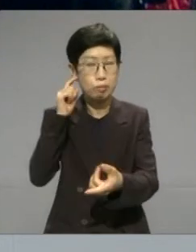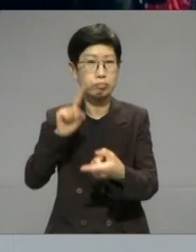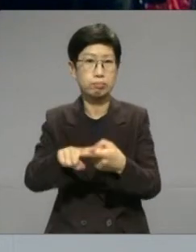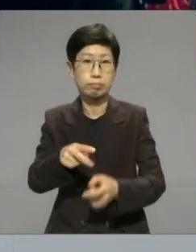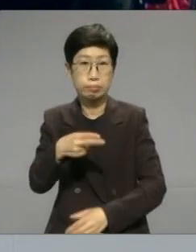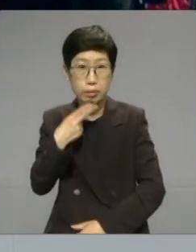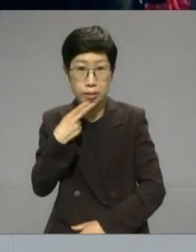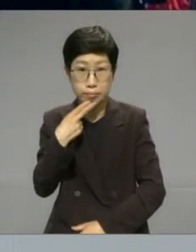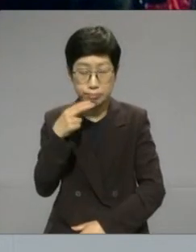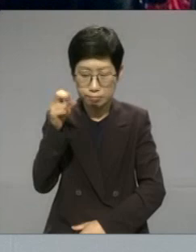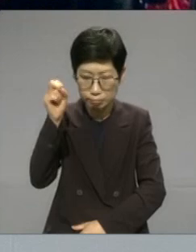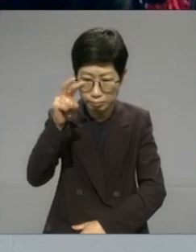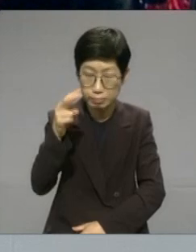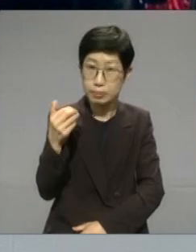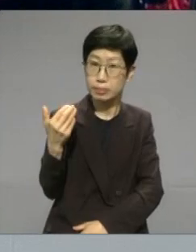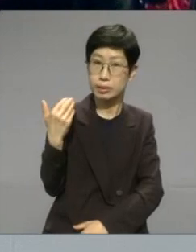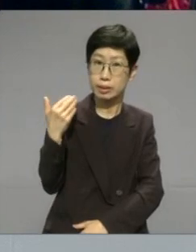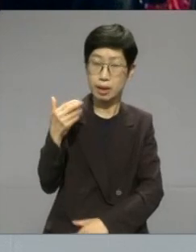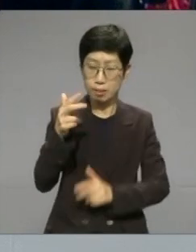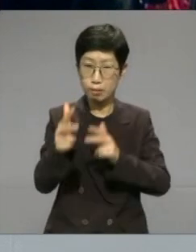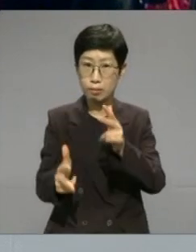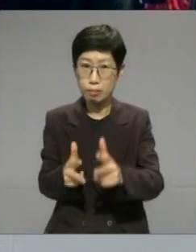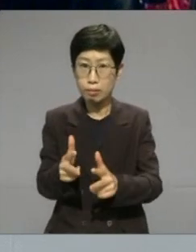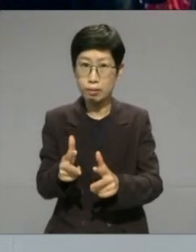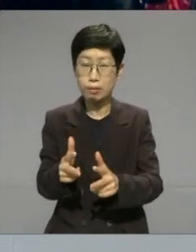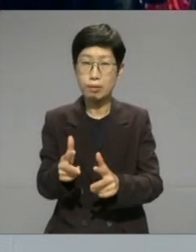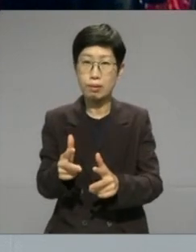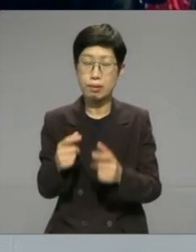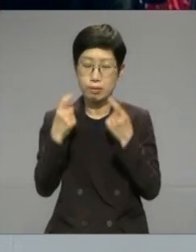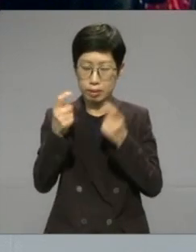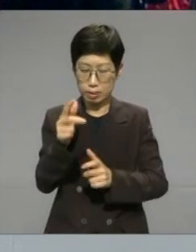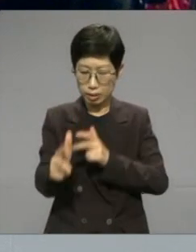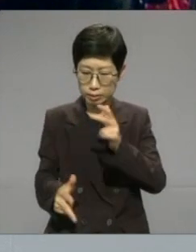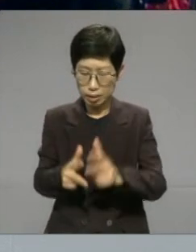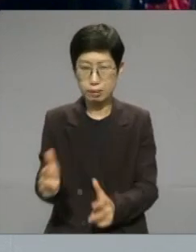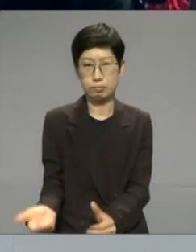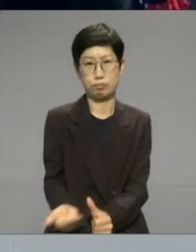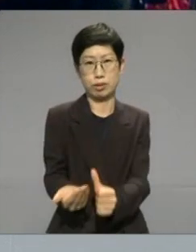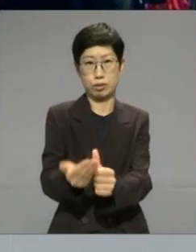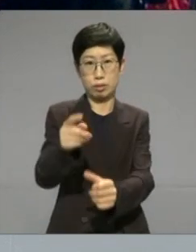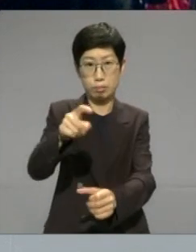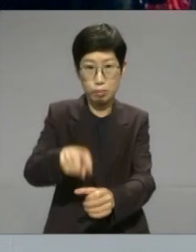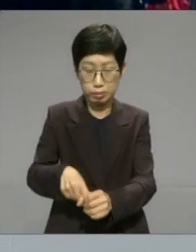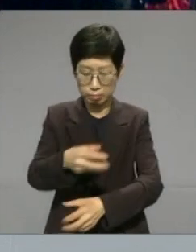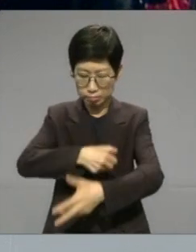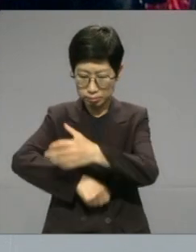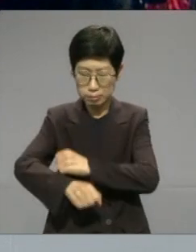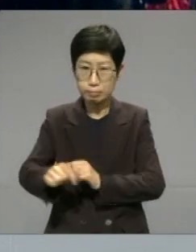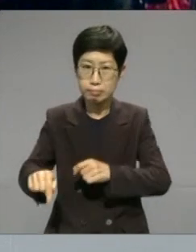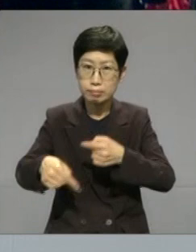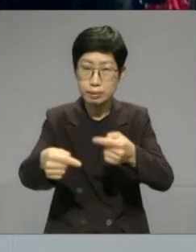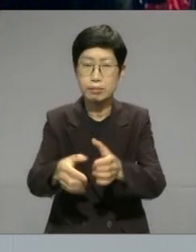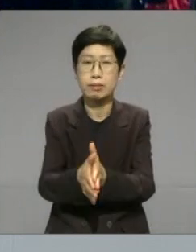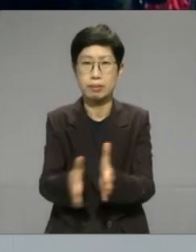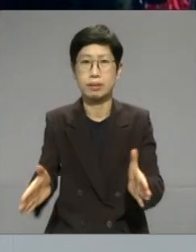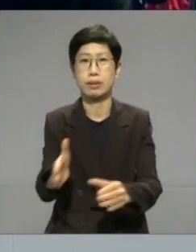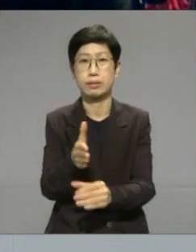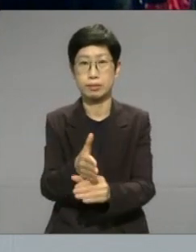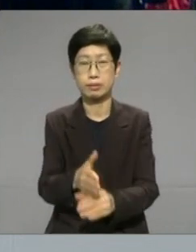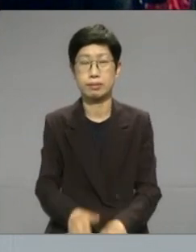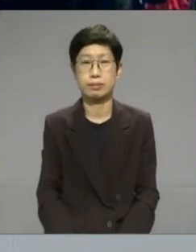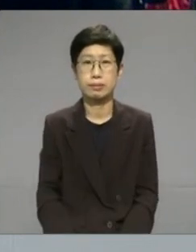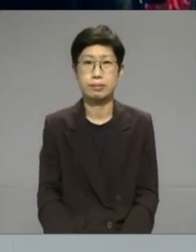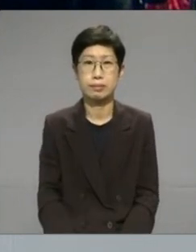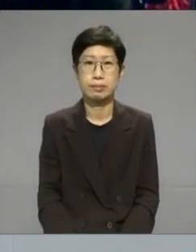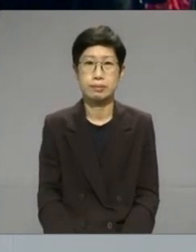없었는데요. 최근 관광산업을 국가 핵심산업으로 육성하겠다며 관광자원 개발에 적극 나서고 있습니다.